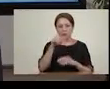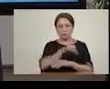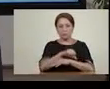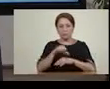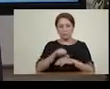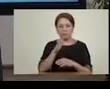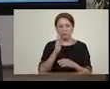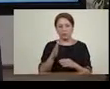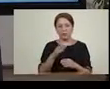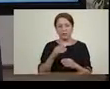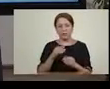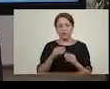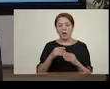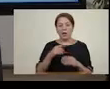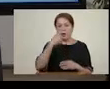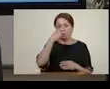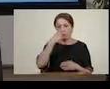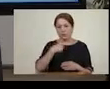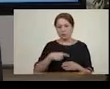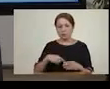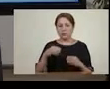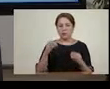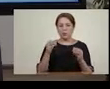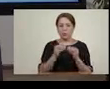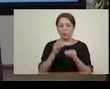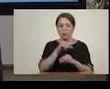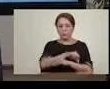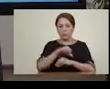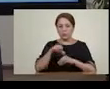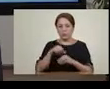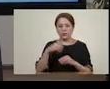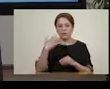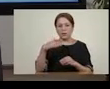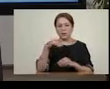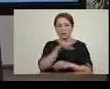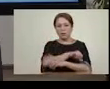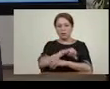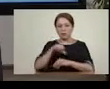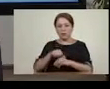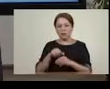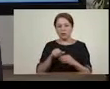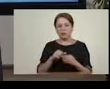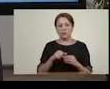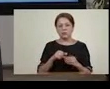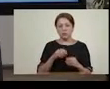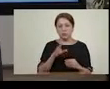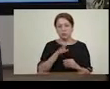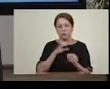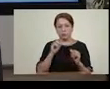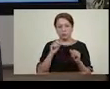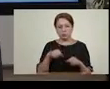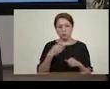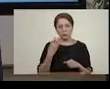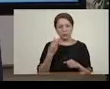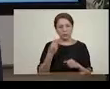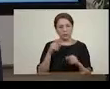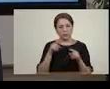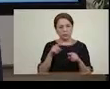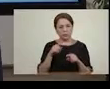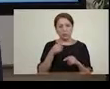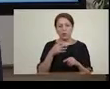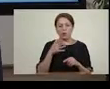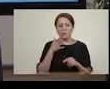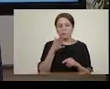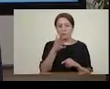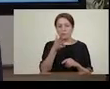esa 10 metrdan 50 metrgacha yetishi mumkin. Yana asosiy xususiyatlardan biri bu daraxt 5,5 ming